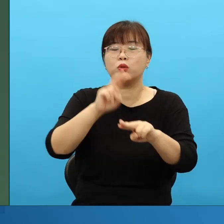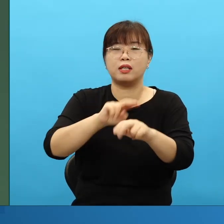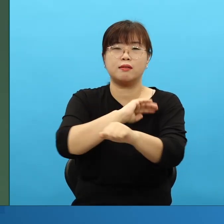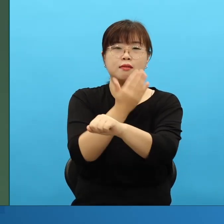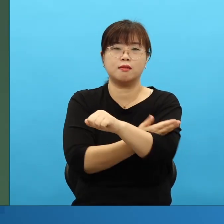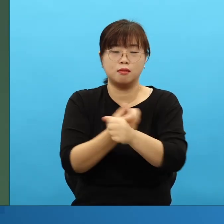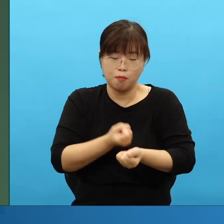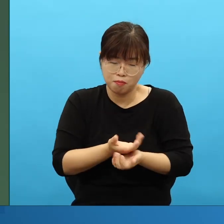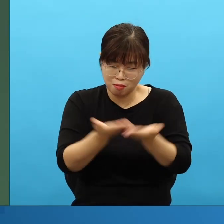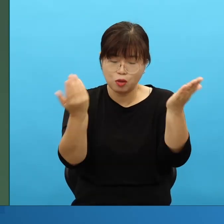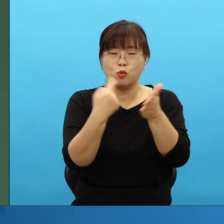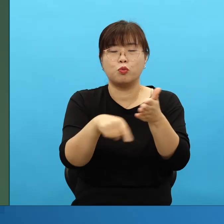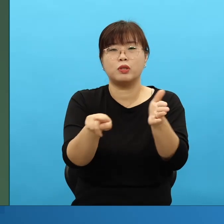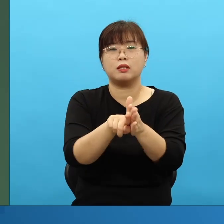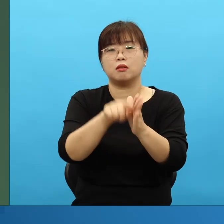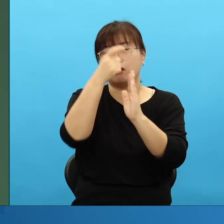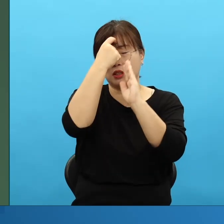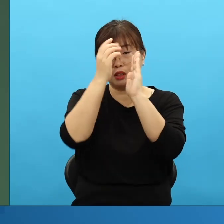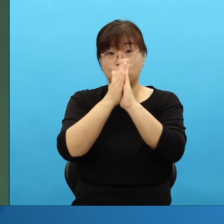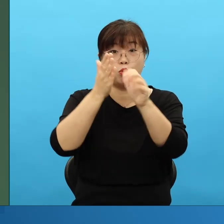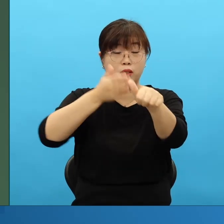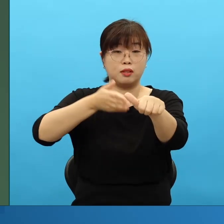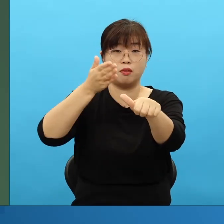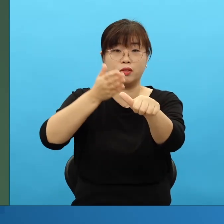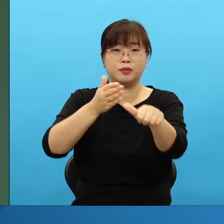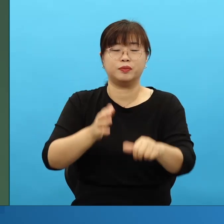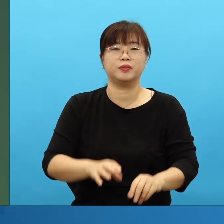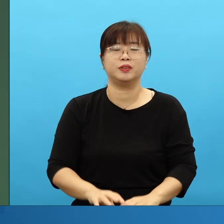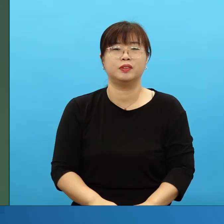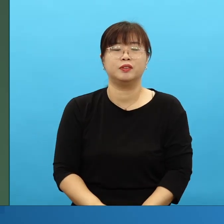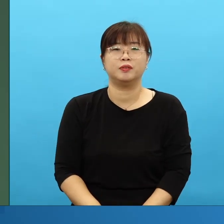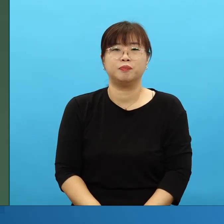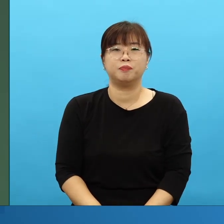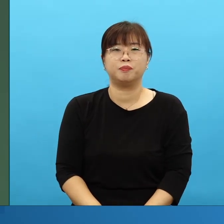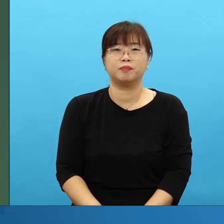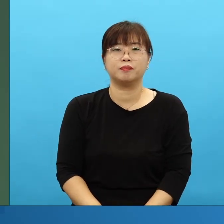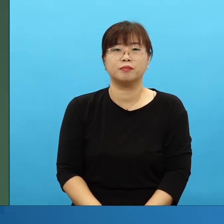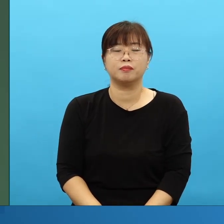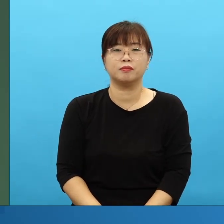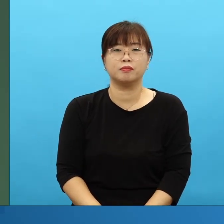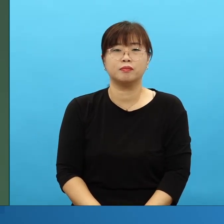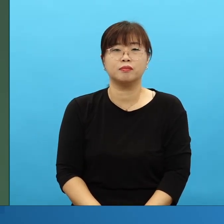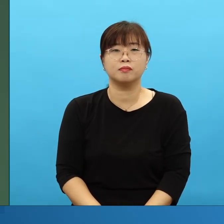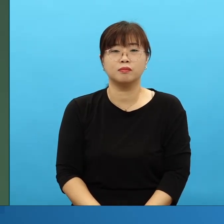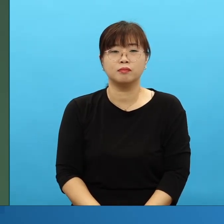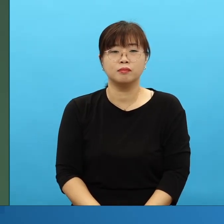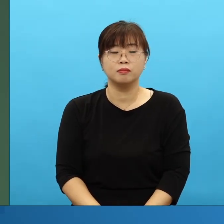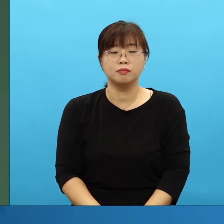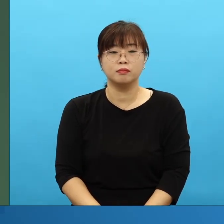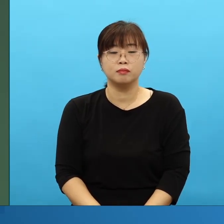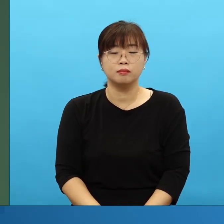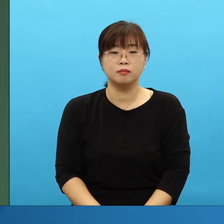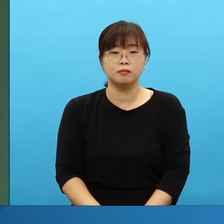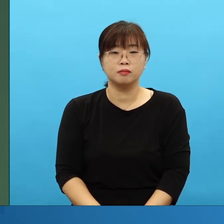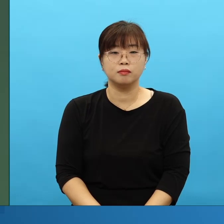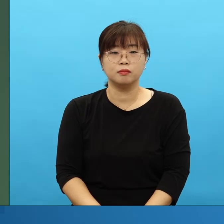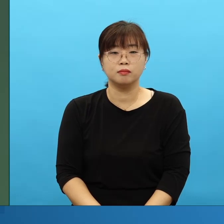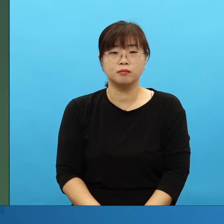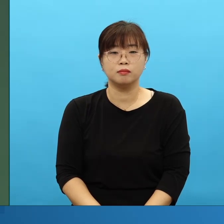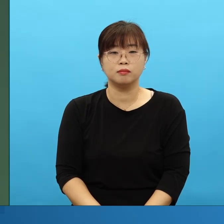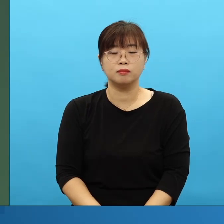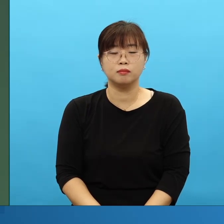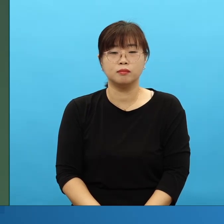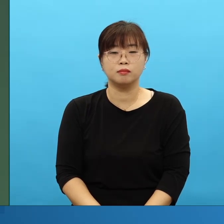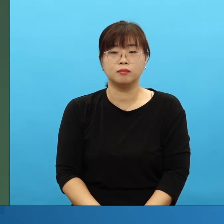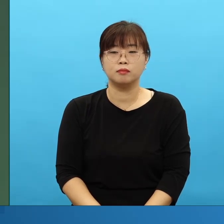give our worship today, it may be a time for the power of the throne to come to rest upon each and every one of our believers. 도저히 사람이 알 수 없는